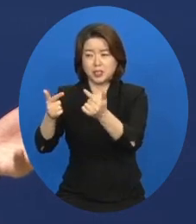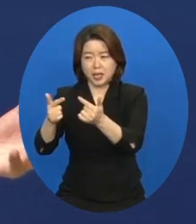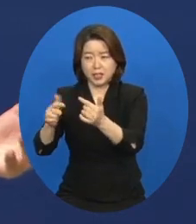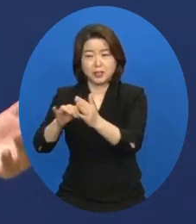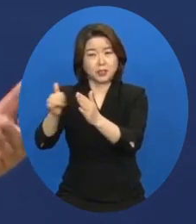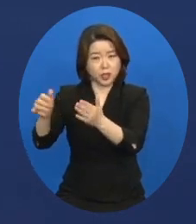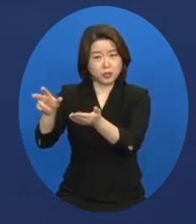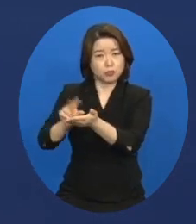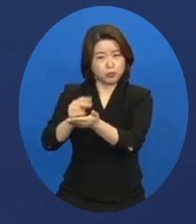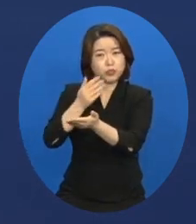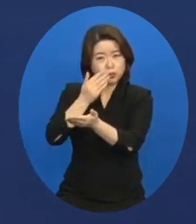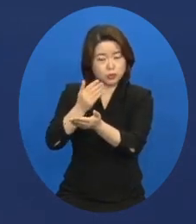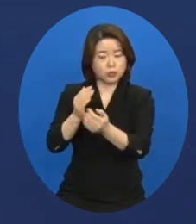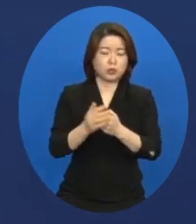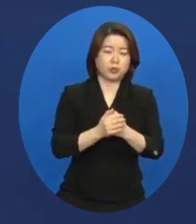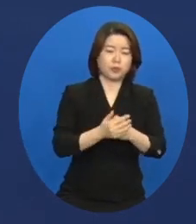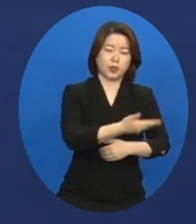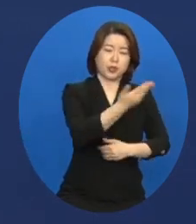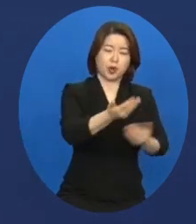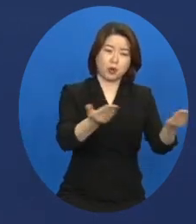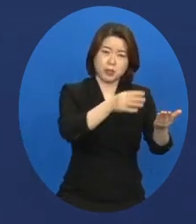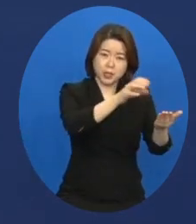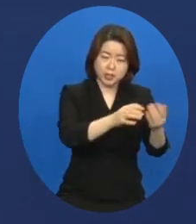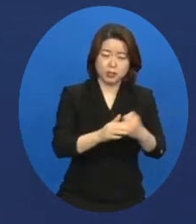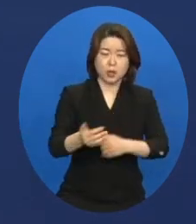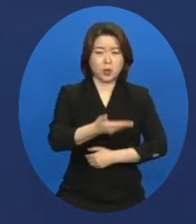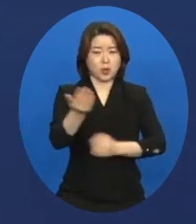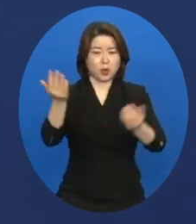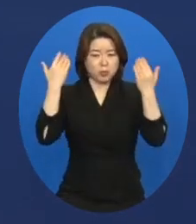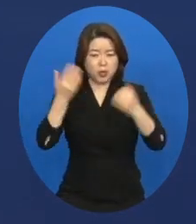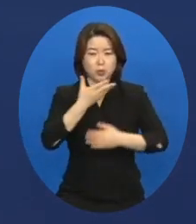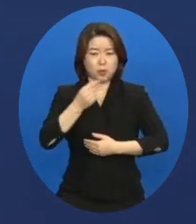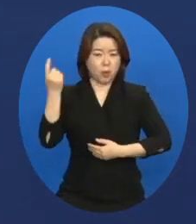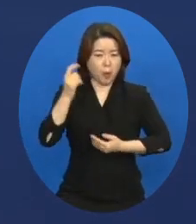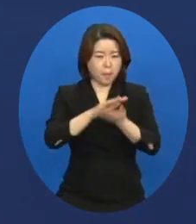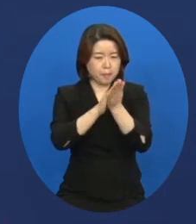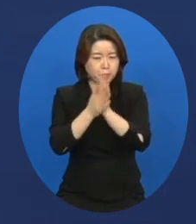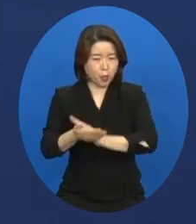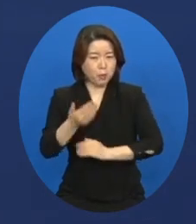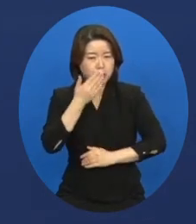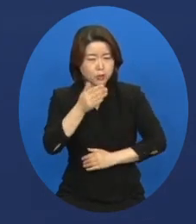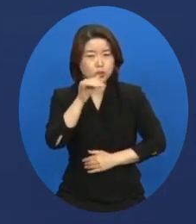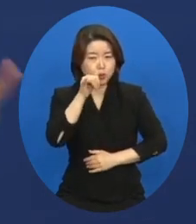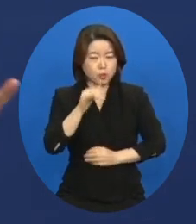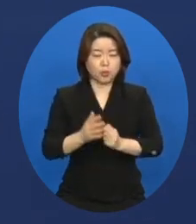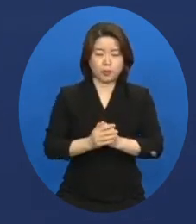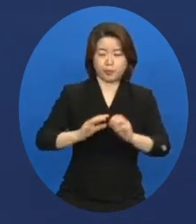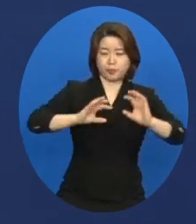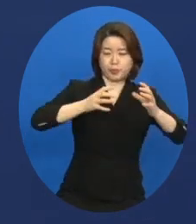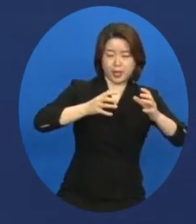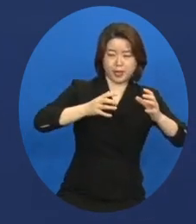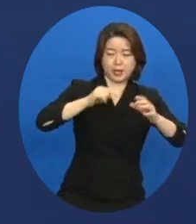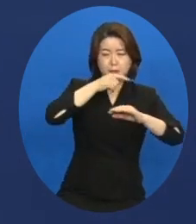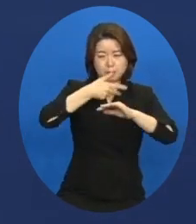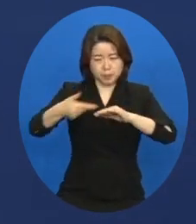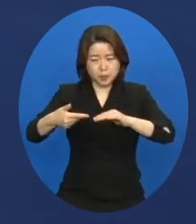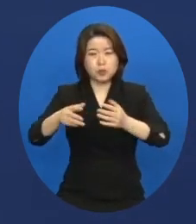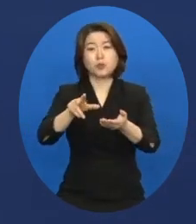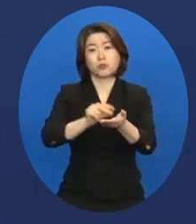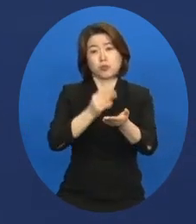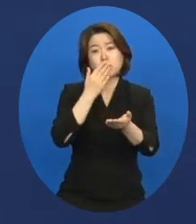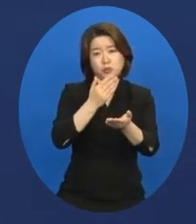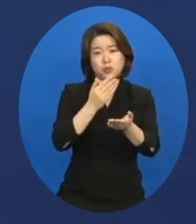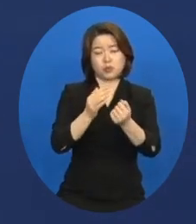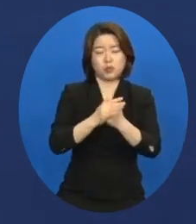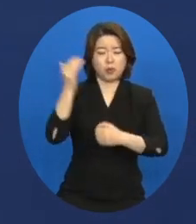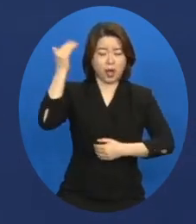수도 있고 여러분의 일터와 여러분의 학교의 복음화일 수도 있고 우리나라와 민족의 문제일 수도 있고